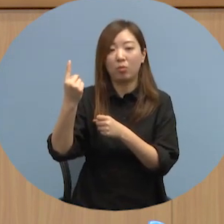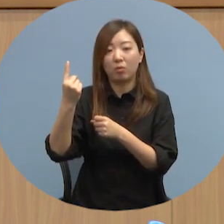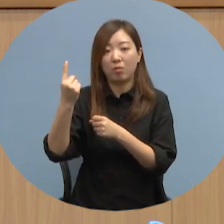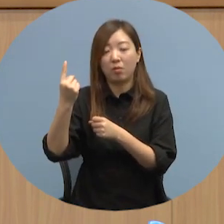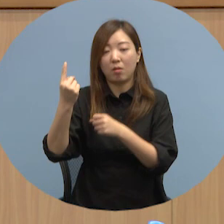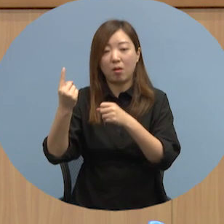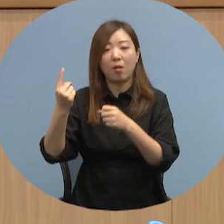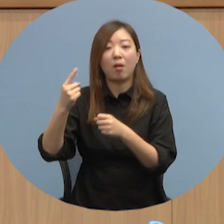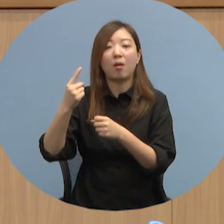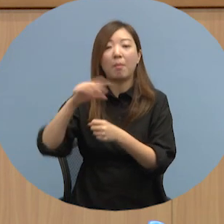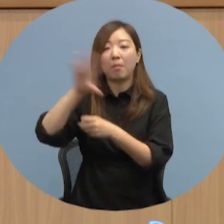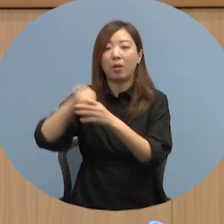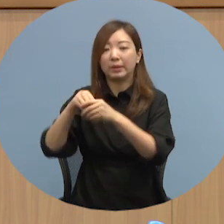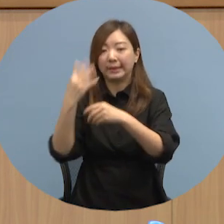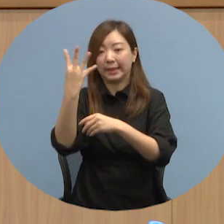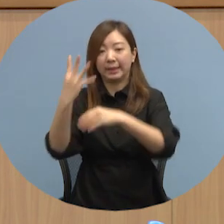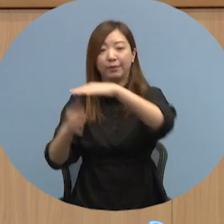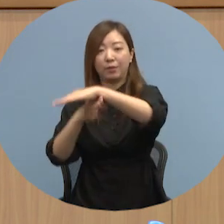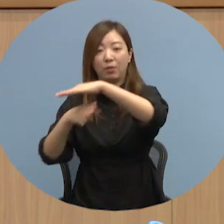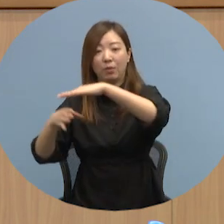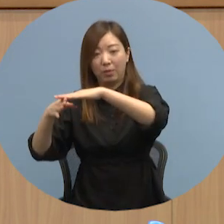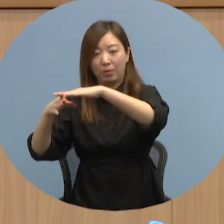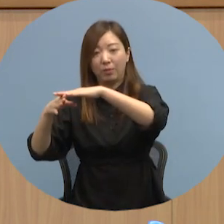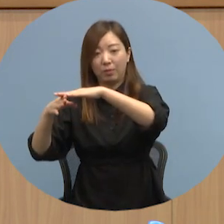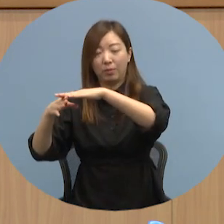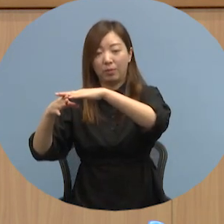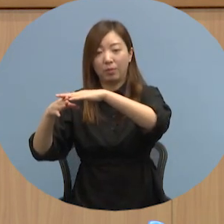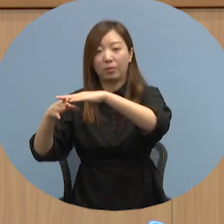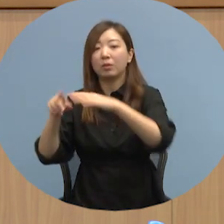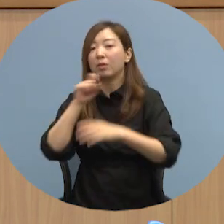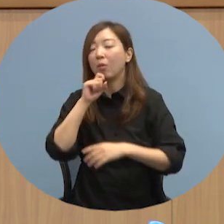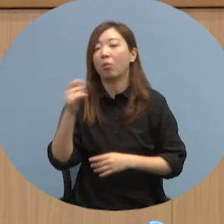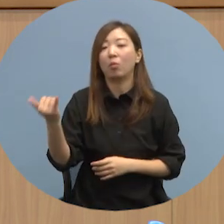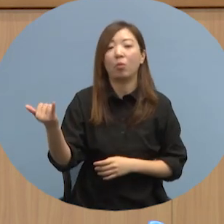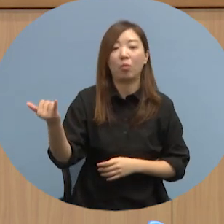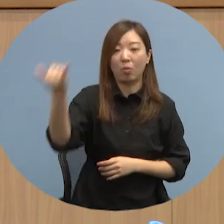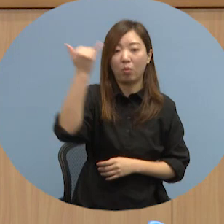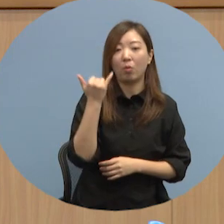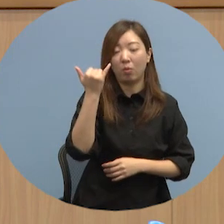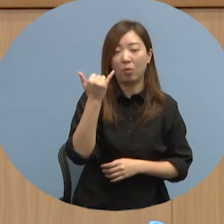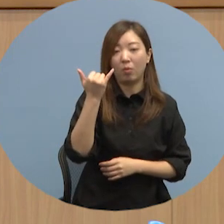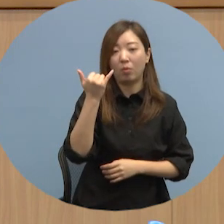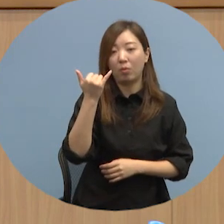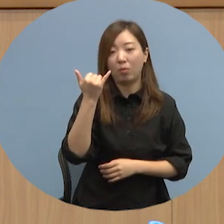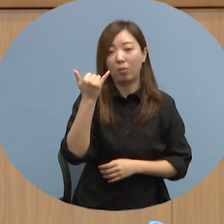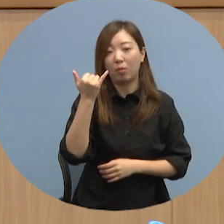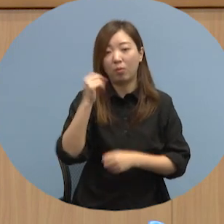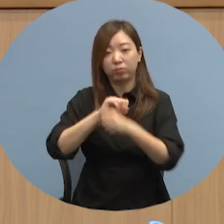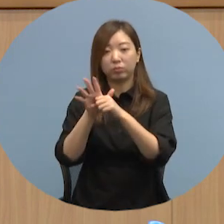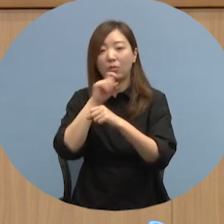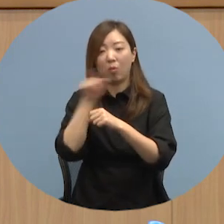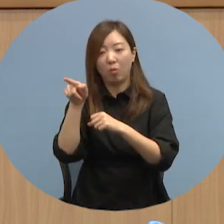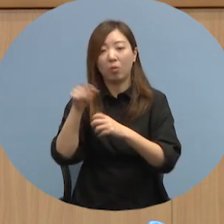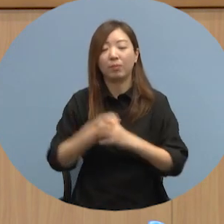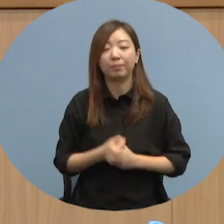4個單位咧，又係咁就係有6個患者嘅，即係6個個案